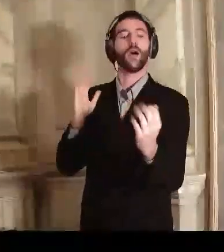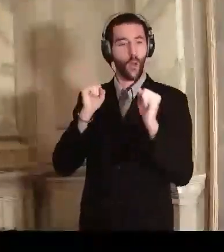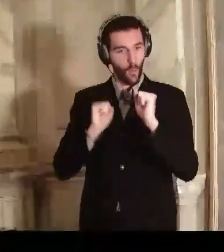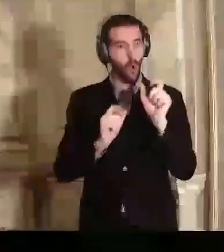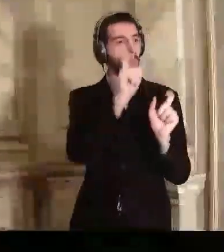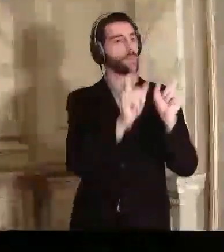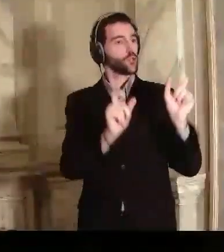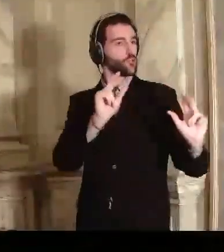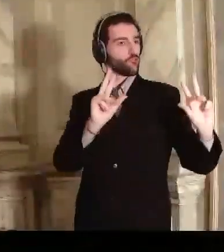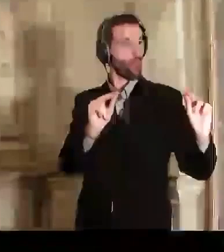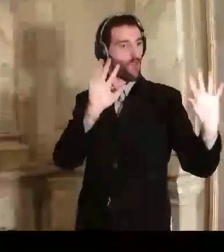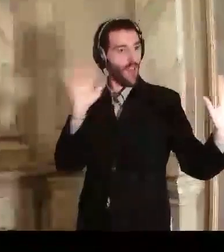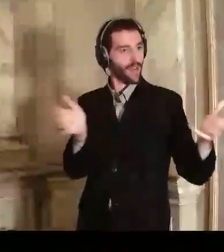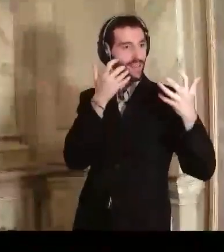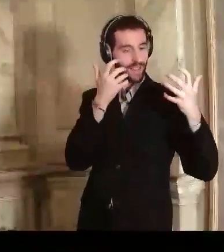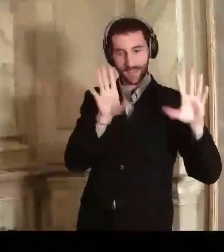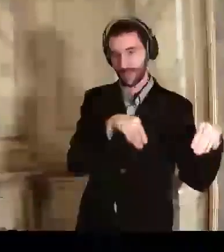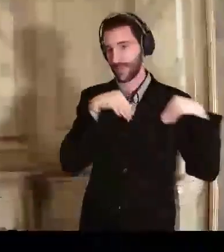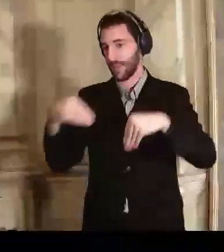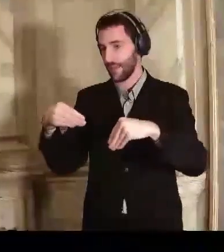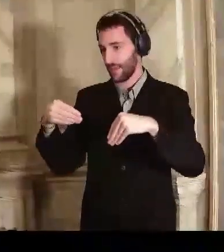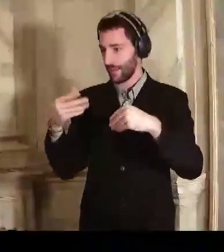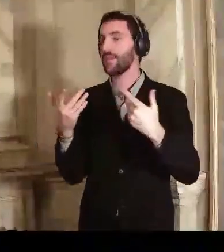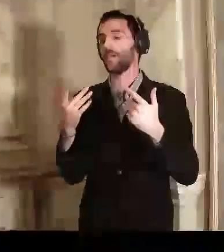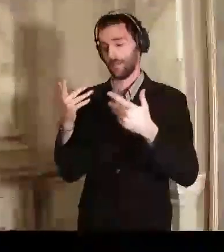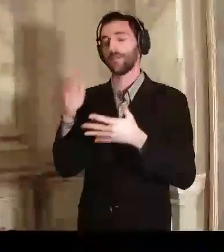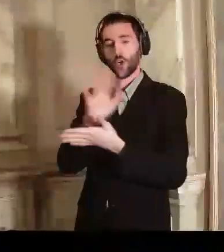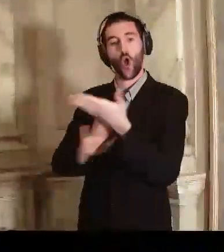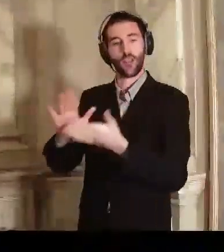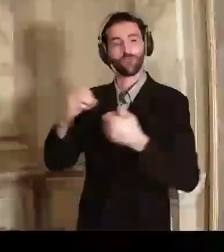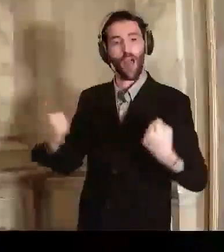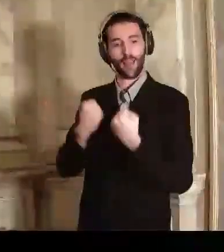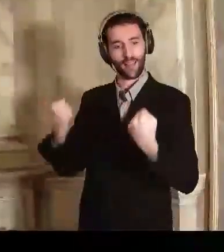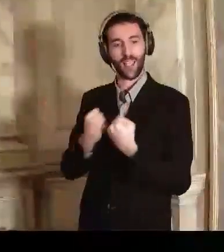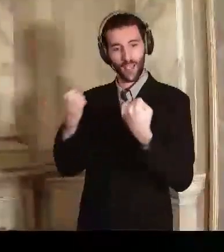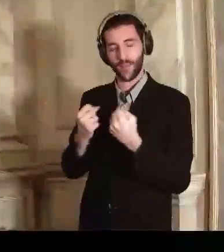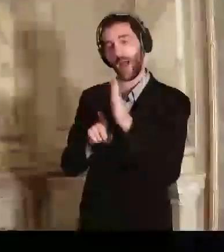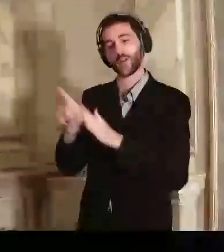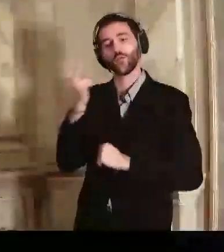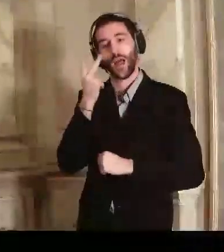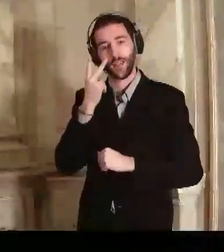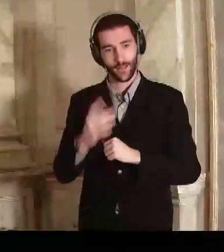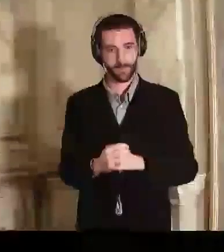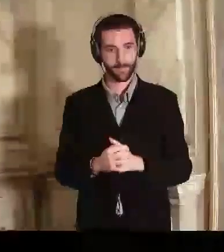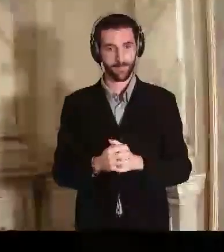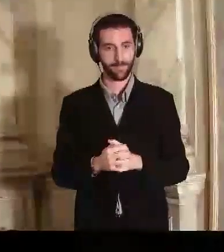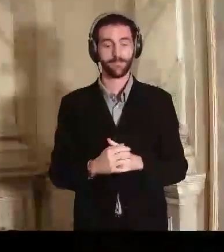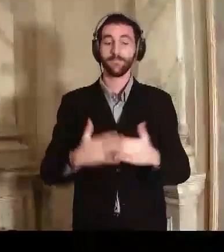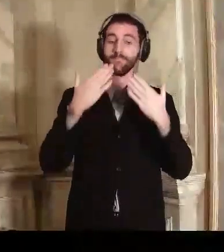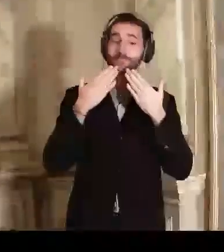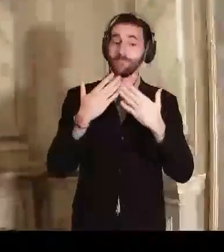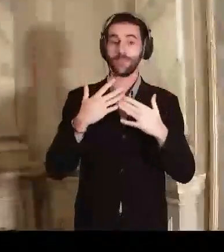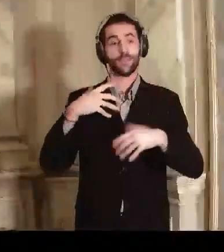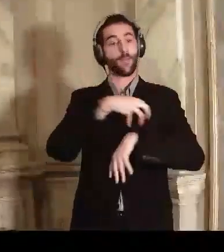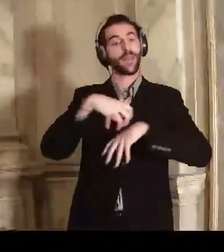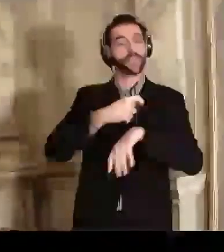ai giovani artisti che hanno partecipato alle attività di college. Ringrazio il Ministero della Cultura e la Regione Veneto per il